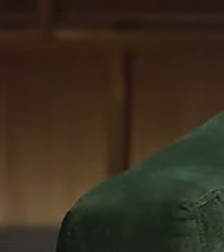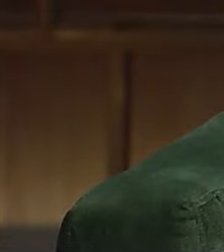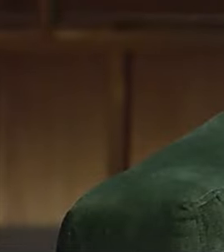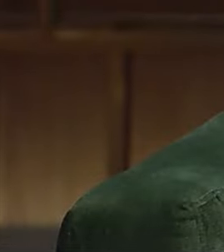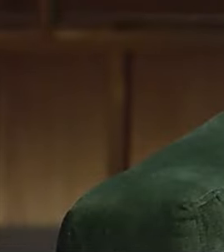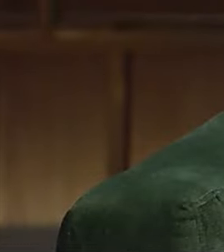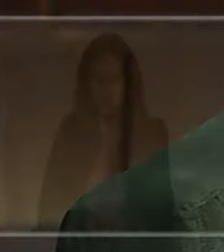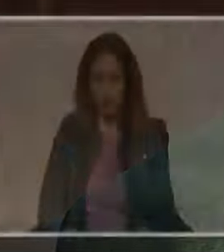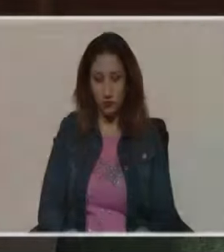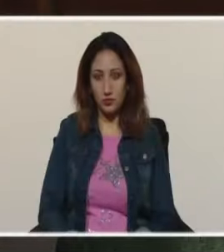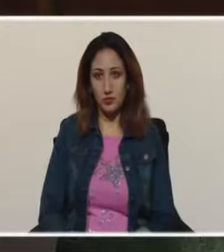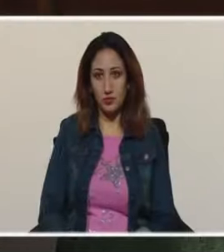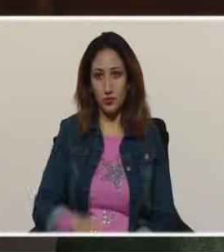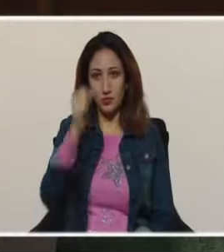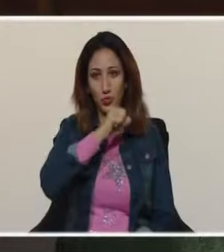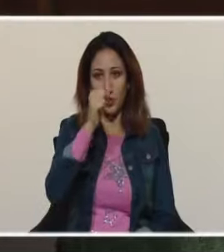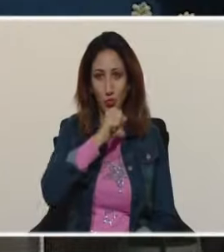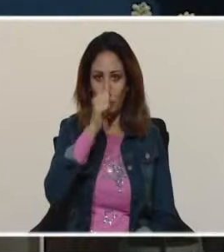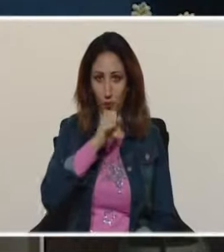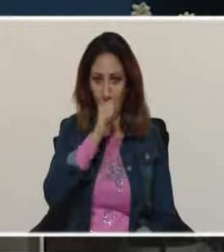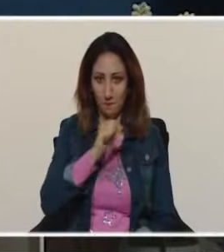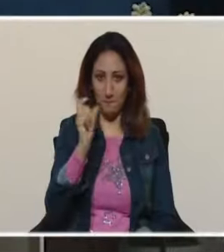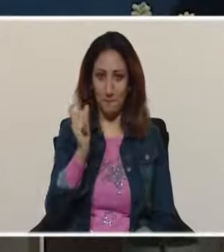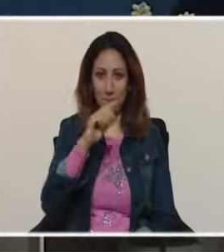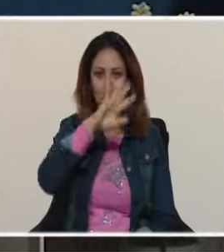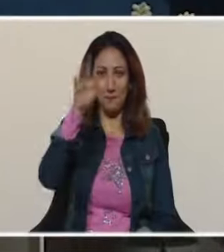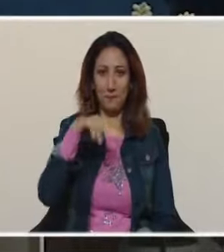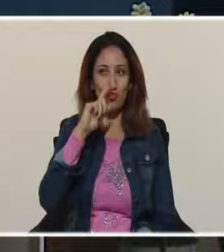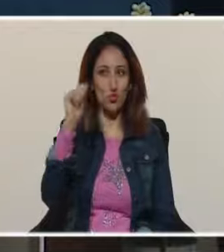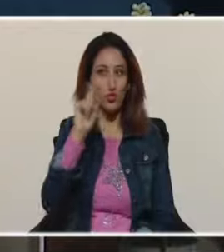كده ده انت واضح ان في اندال مضايقينكم قوي